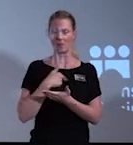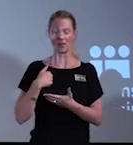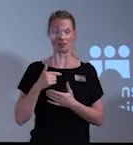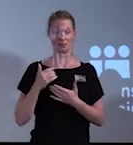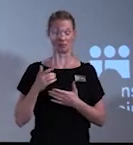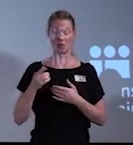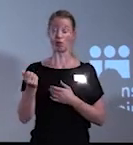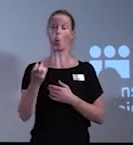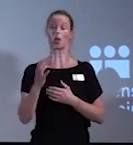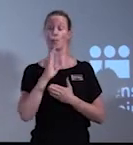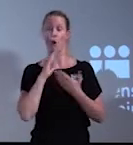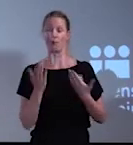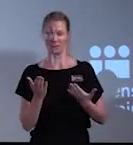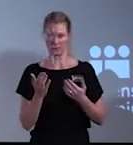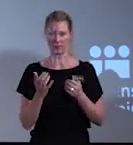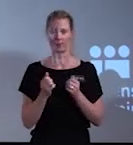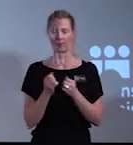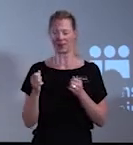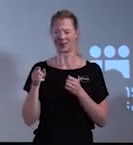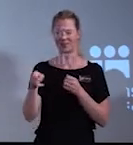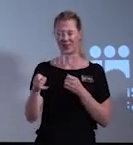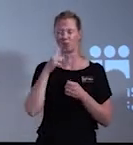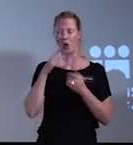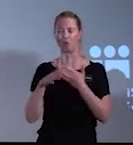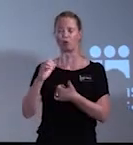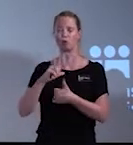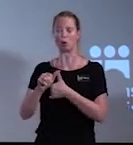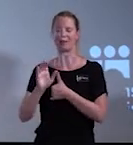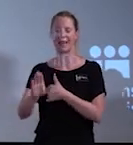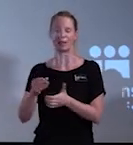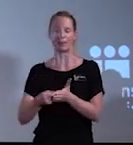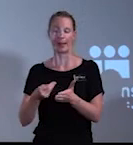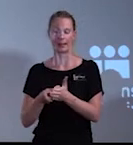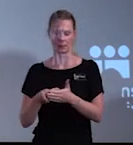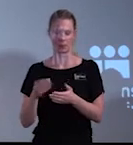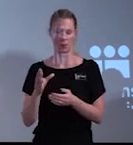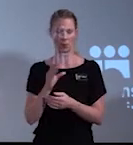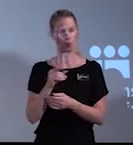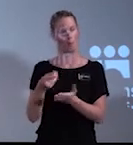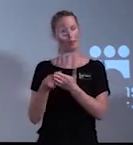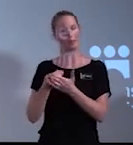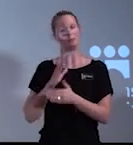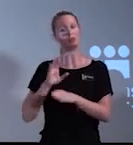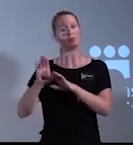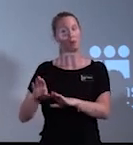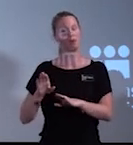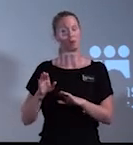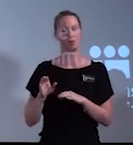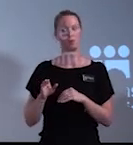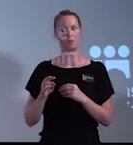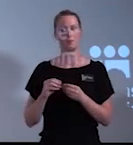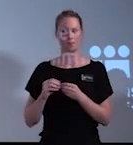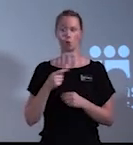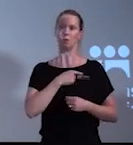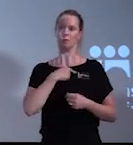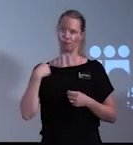behöver längre, men det var den avtalsparten, det var deras pengar, och då har man kvar de där pengarna. Så att